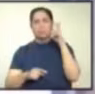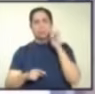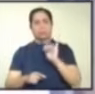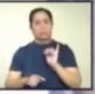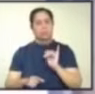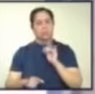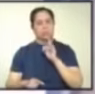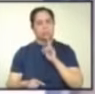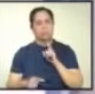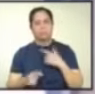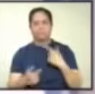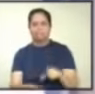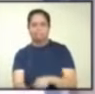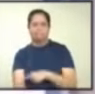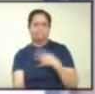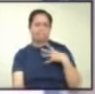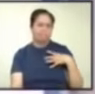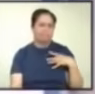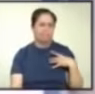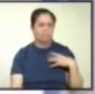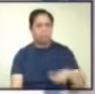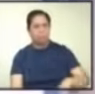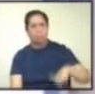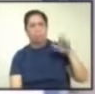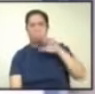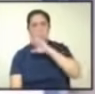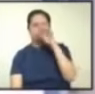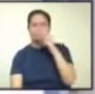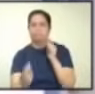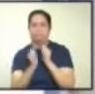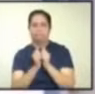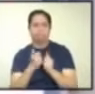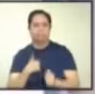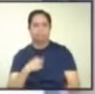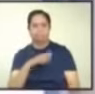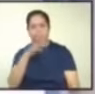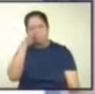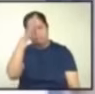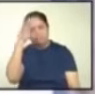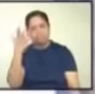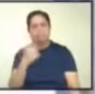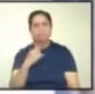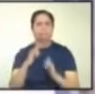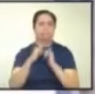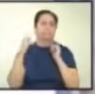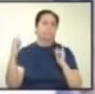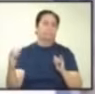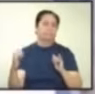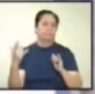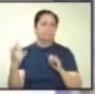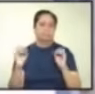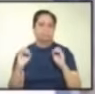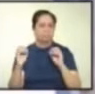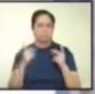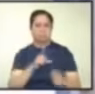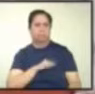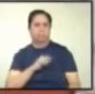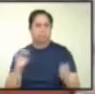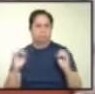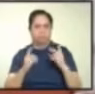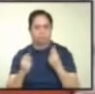kasi ang tagal eh. Lumaki kami na, hindi namin nakasama ng tatay namin na wala naman siyang